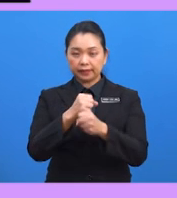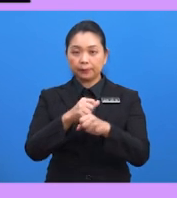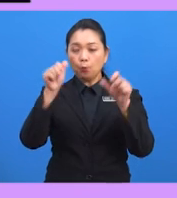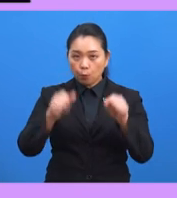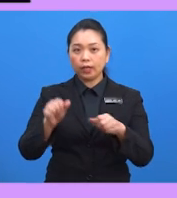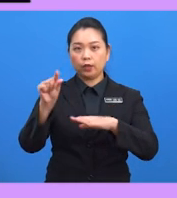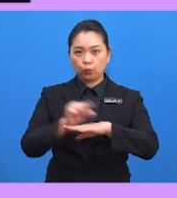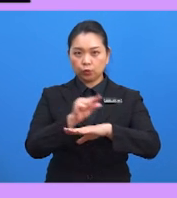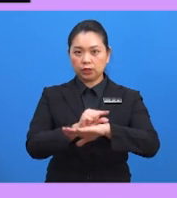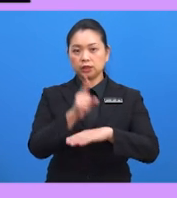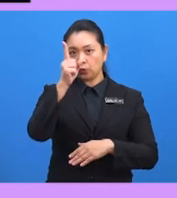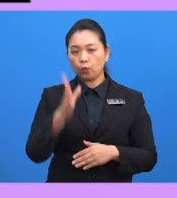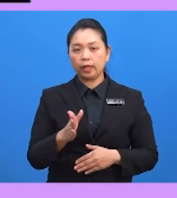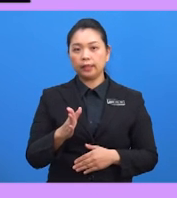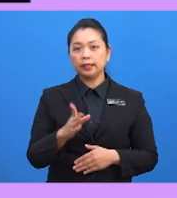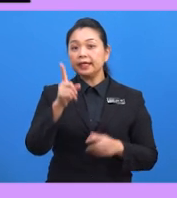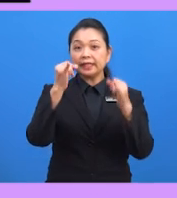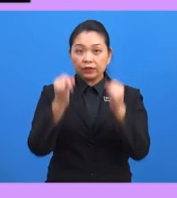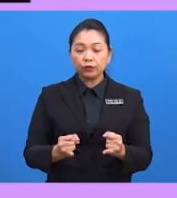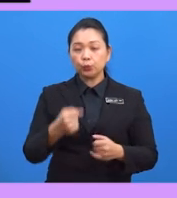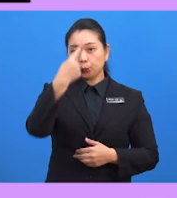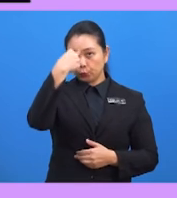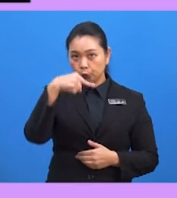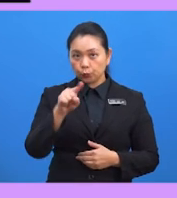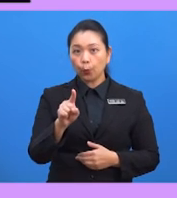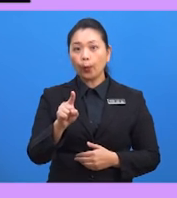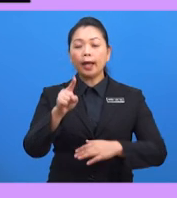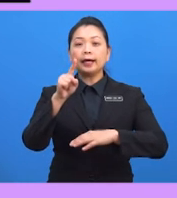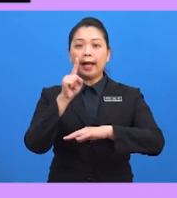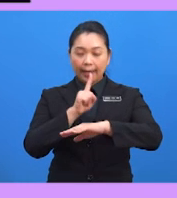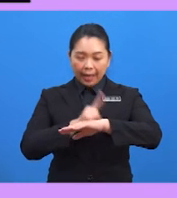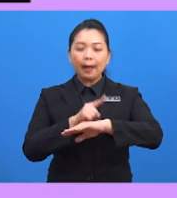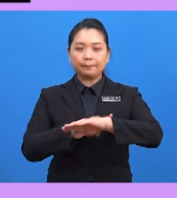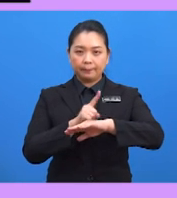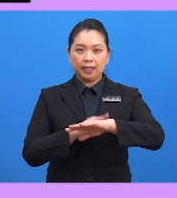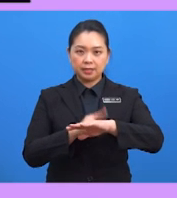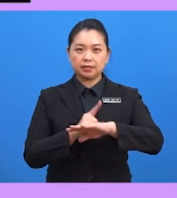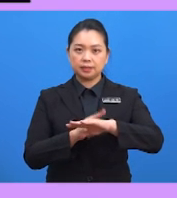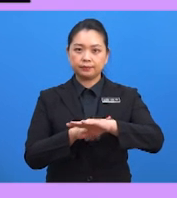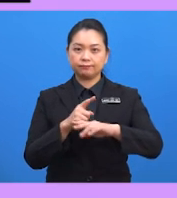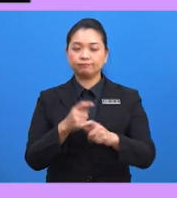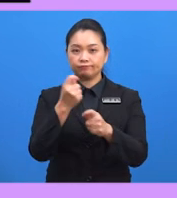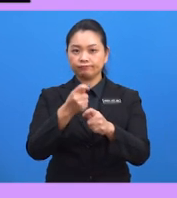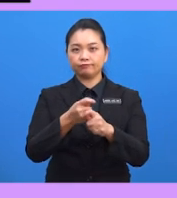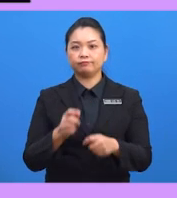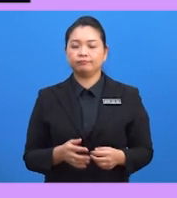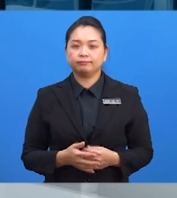pendapatan boleh guna seseorang individu untuk tahniah, tempoh tertentu.